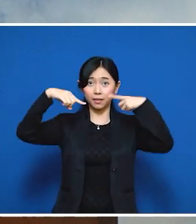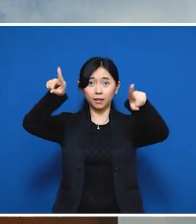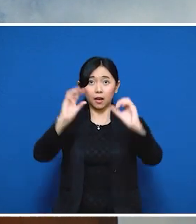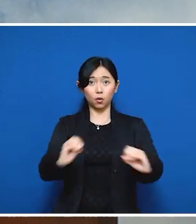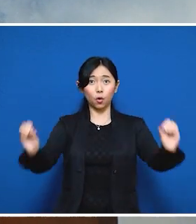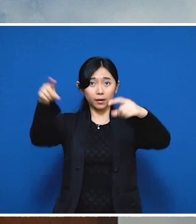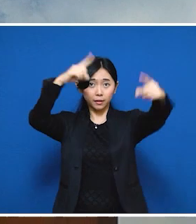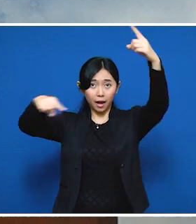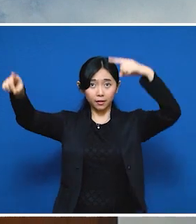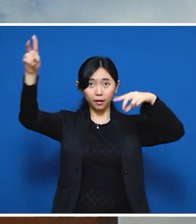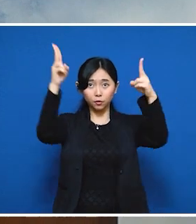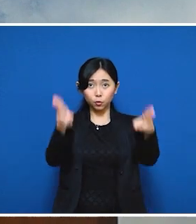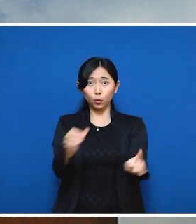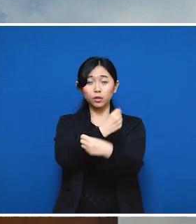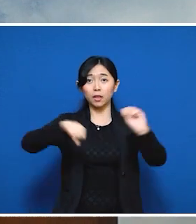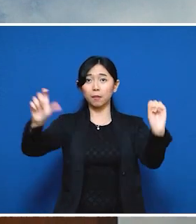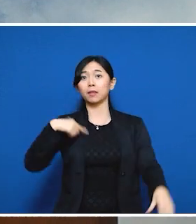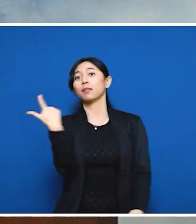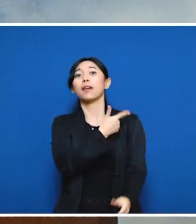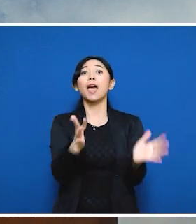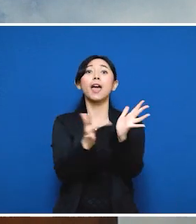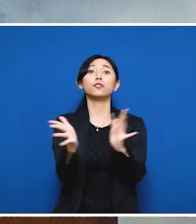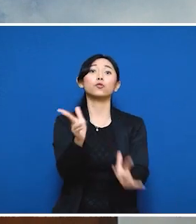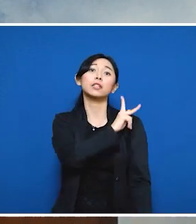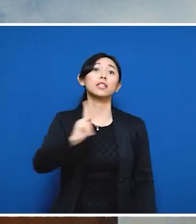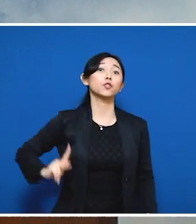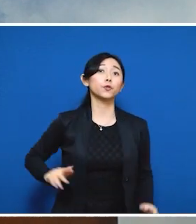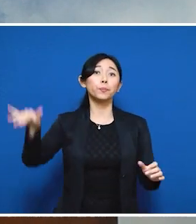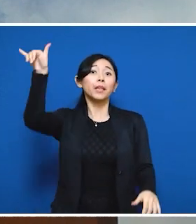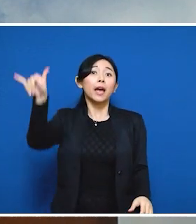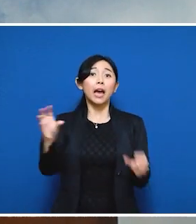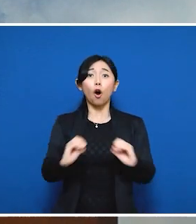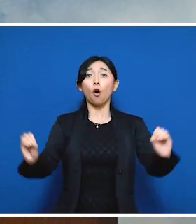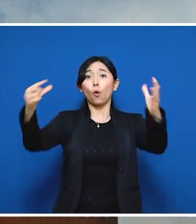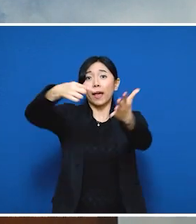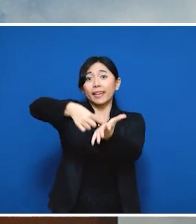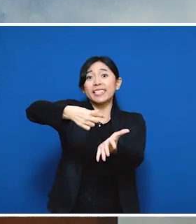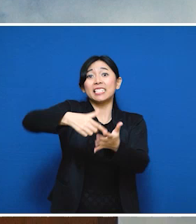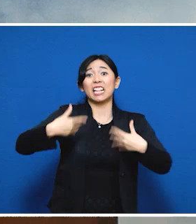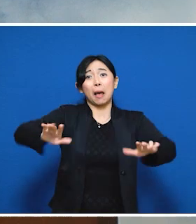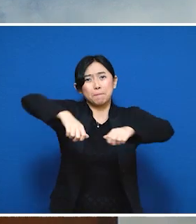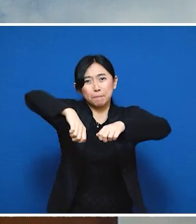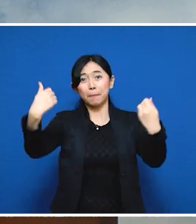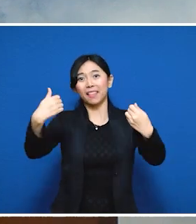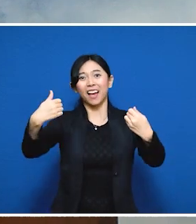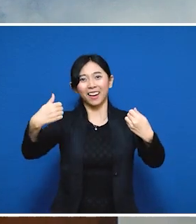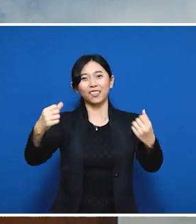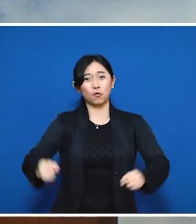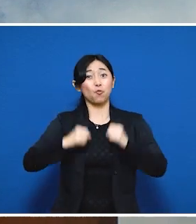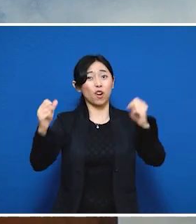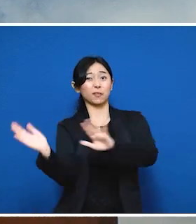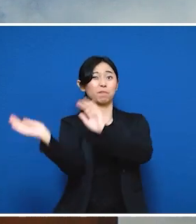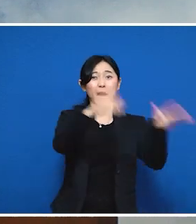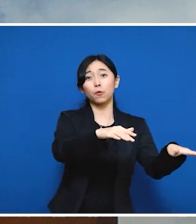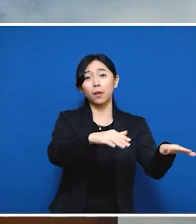oleh kedatangan Juru Selamat kita Yesus Kristus yang oleh Injil telah mematahkan kuasa maut